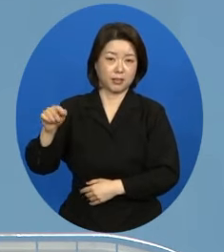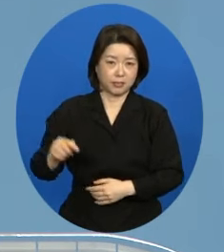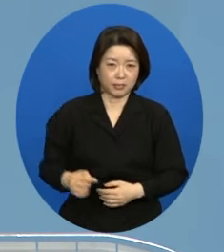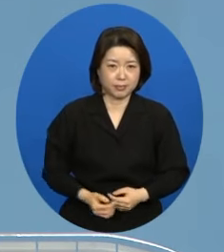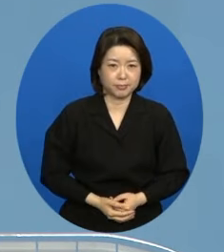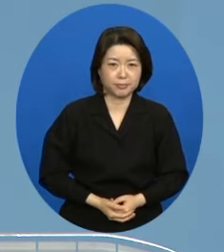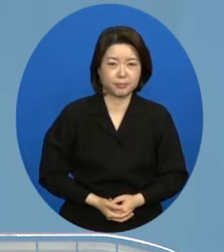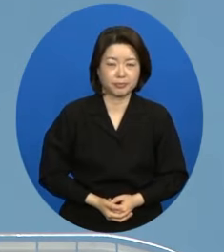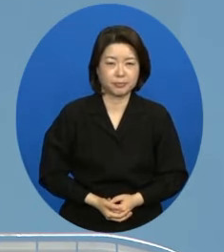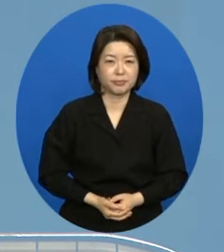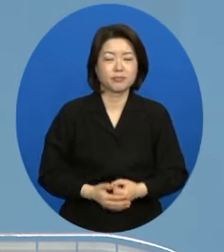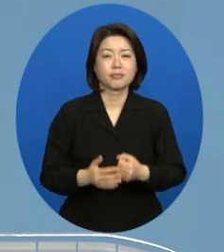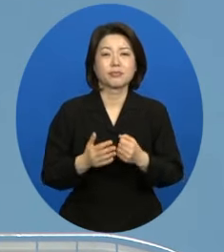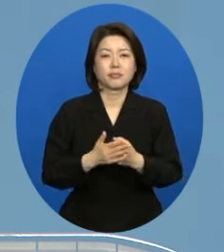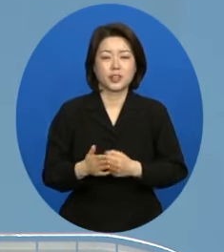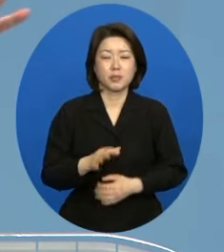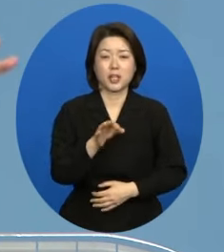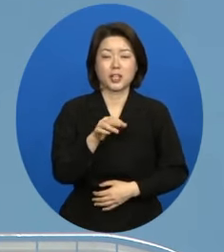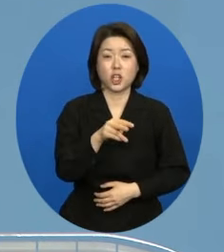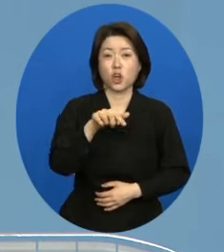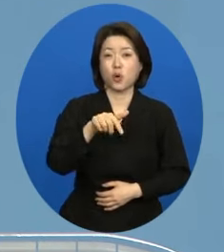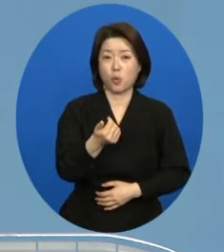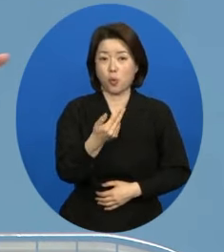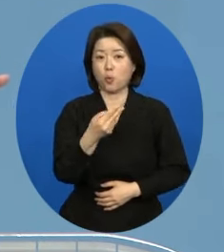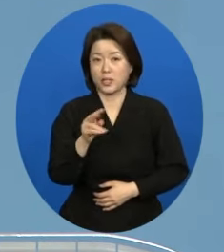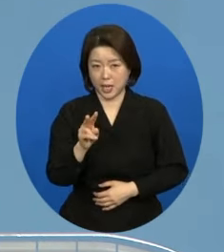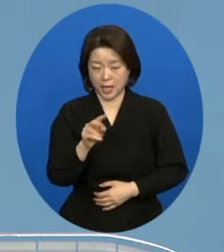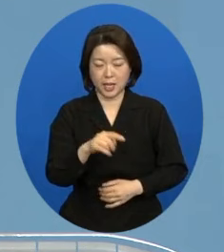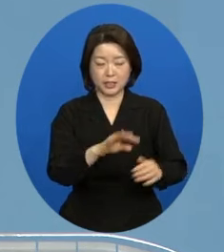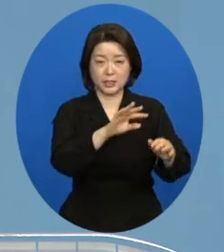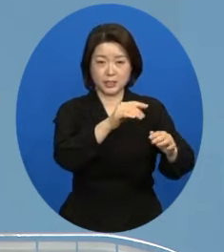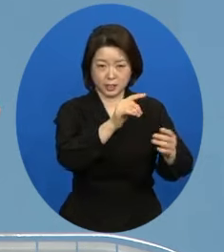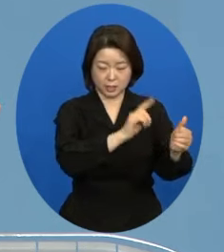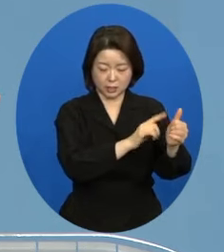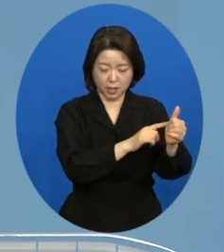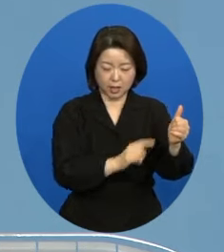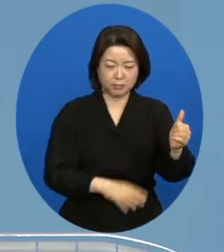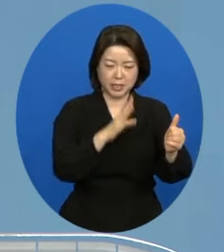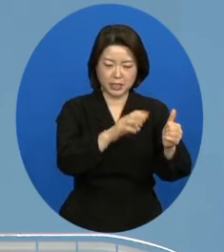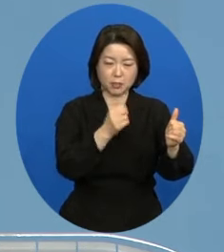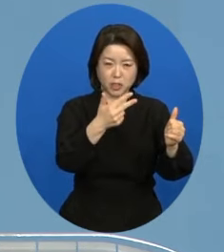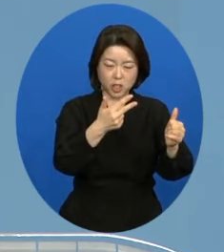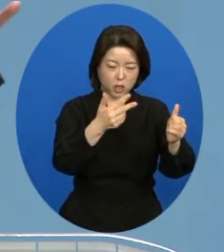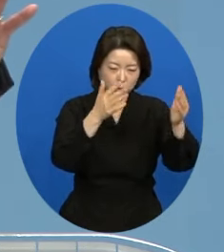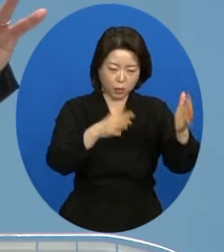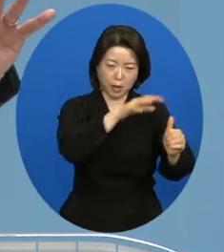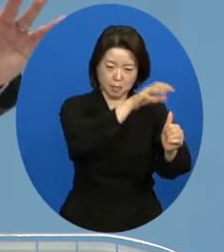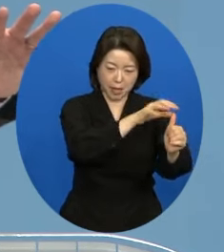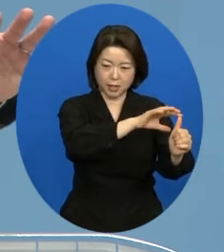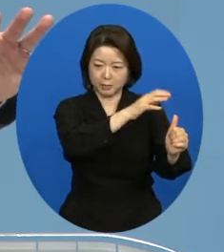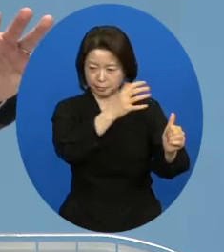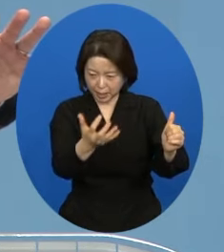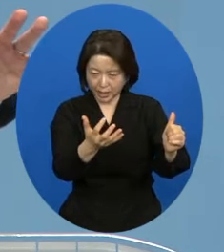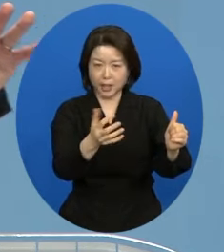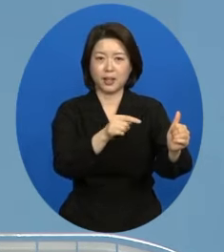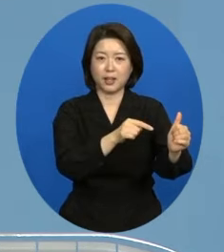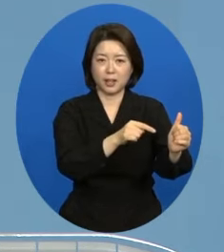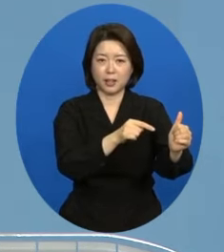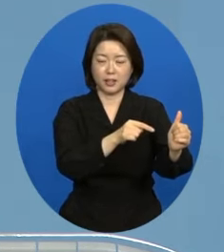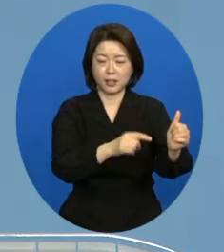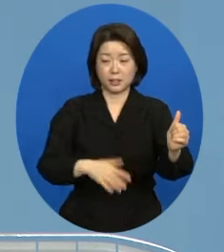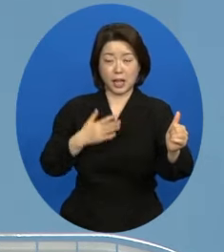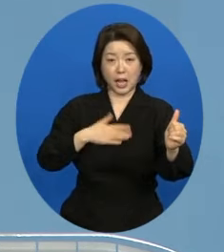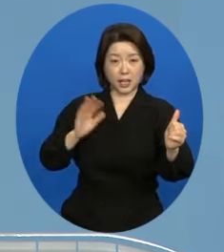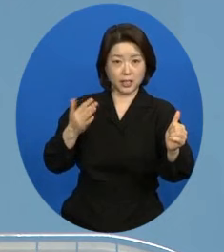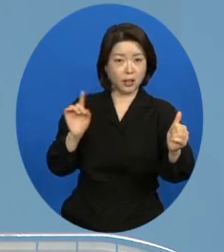것이죠 그래서 요고야 37년간 감옥에 갇혀 있었고 그 이후에 석방이 되면서 알게 된